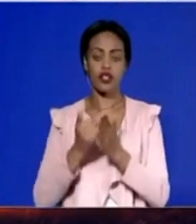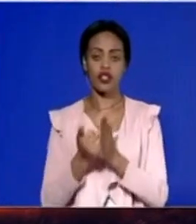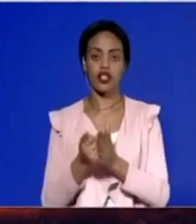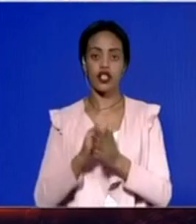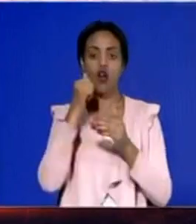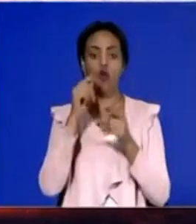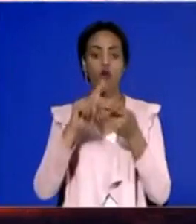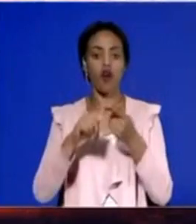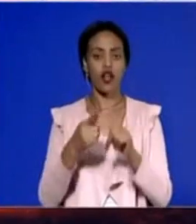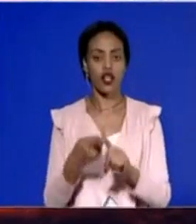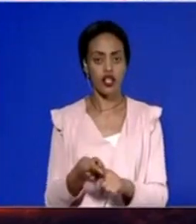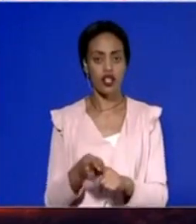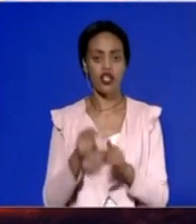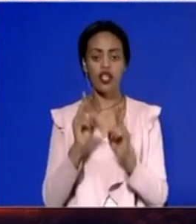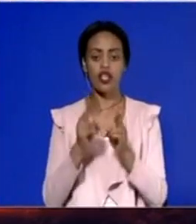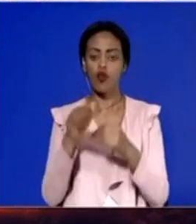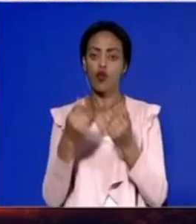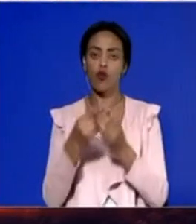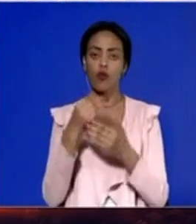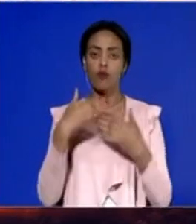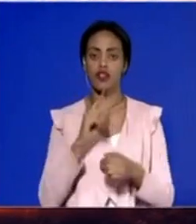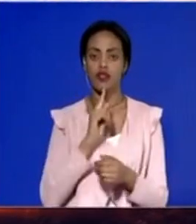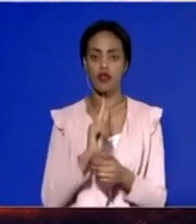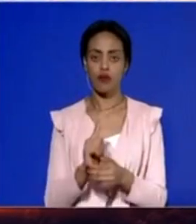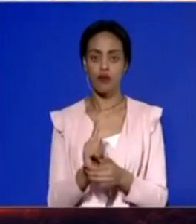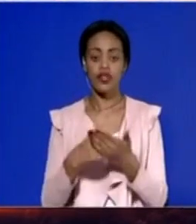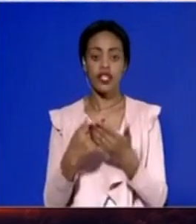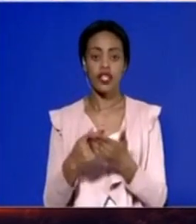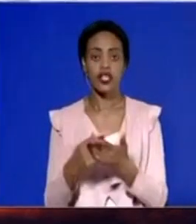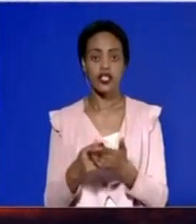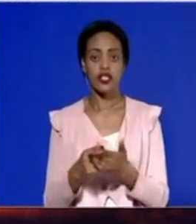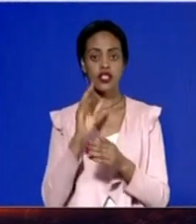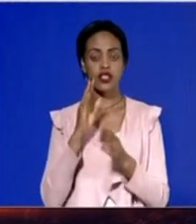ዴታትና ታሪክ ሕድሕድ ገዛ መንእሰይ እዩ። እዚ ታሪክ ሕድሕድና